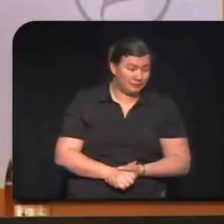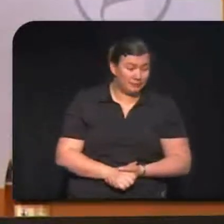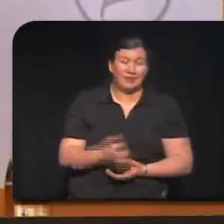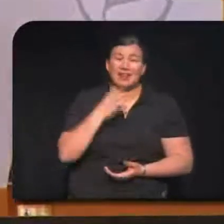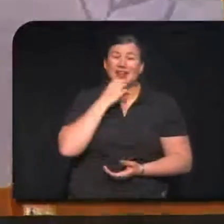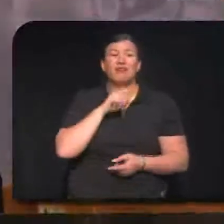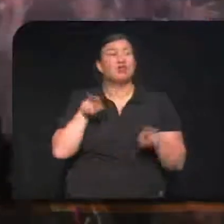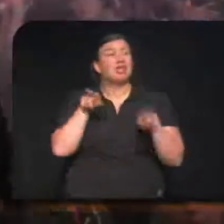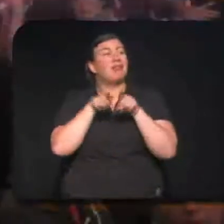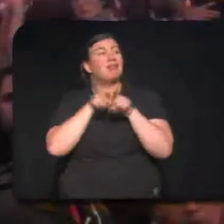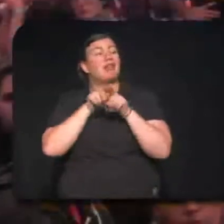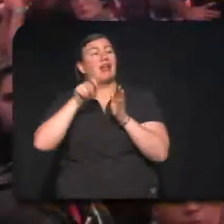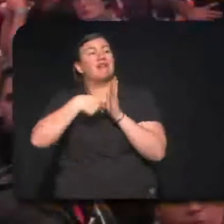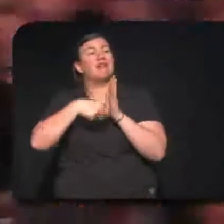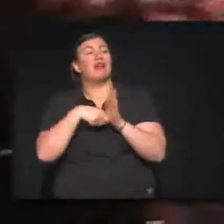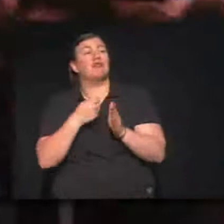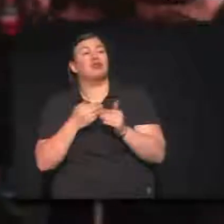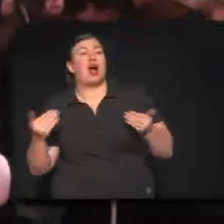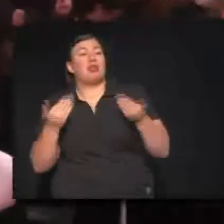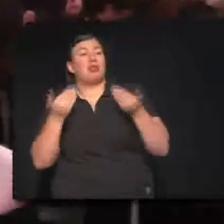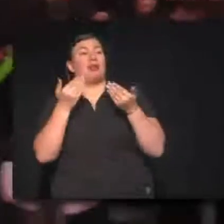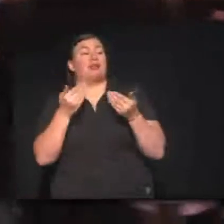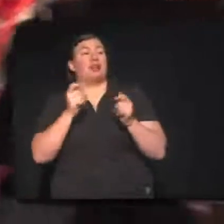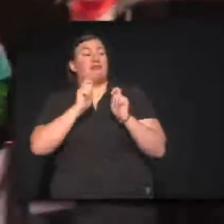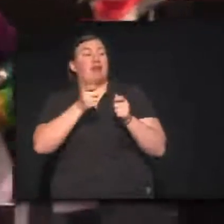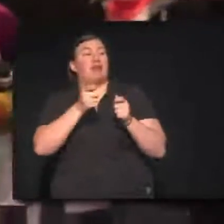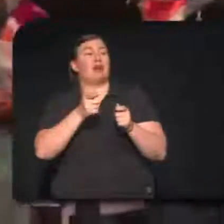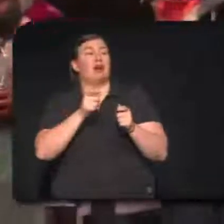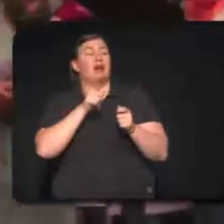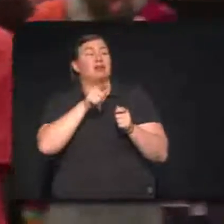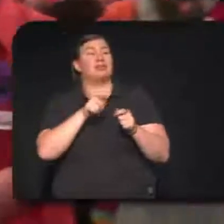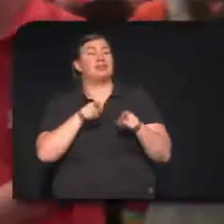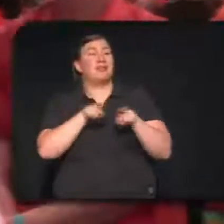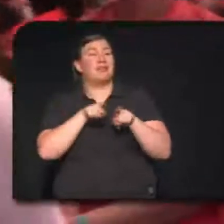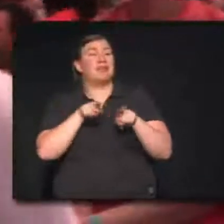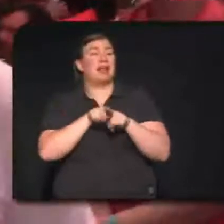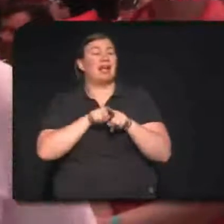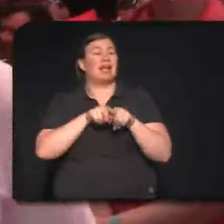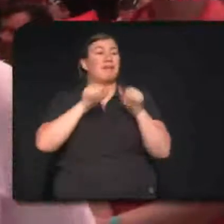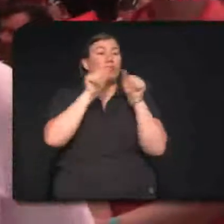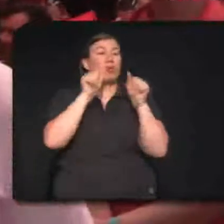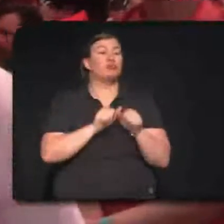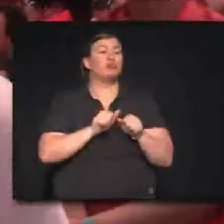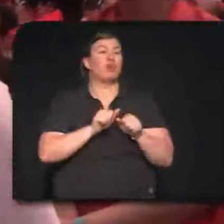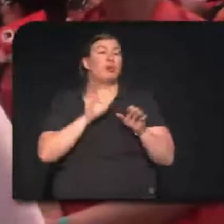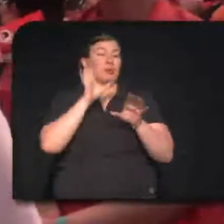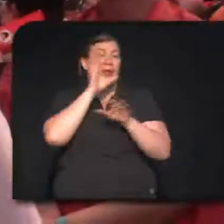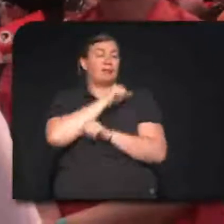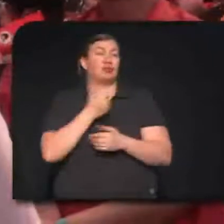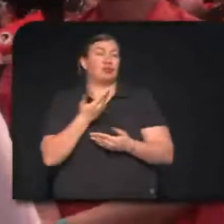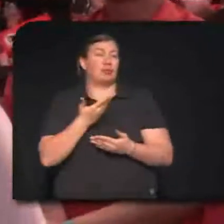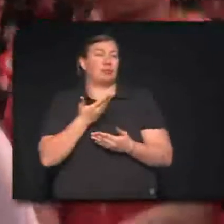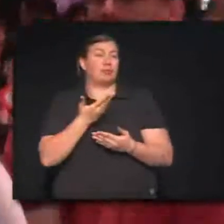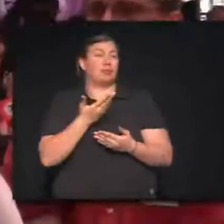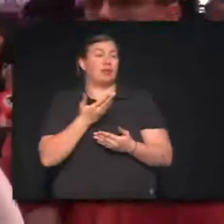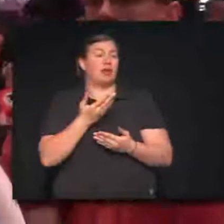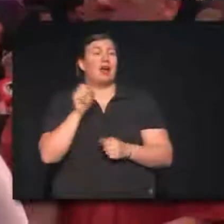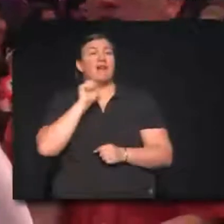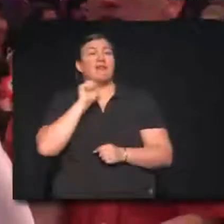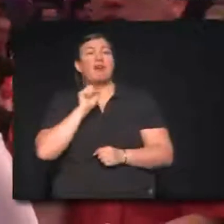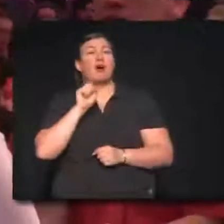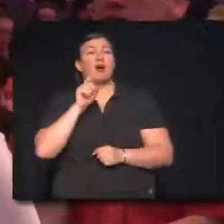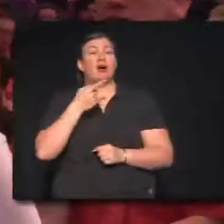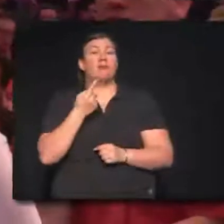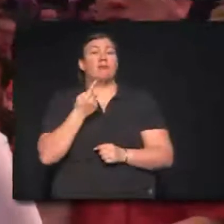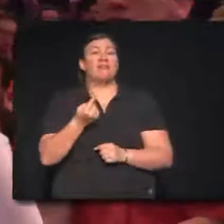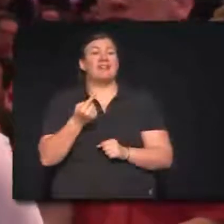Alternativantrag stellen dass der Antrag in gleichem Modulen abgestimmt wird geheim ähm weil wenn wir den gesamten nicht annehmen